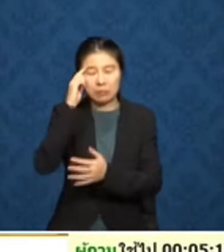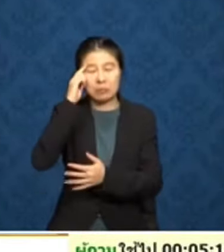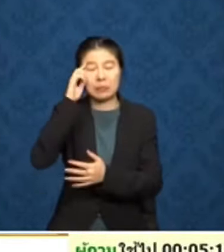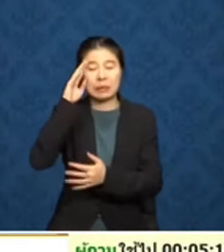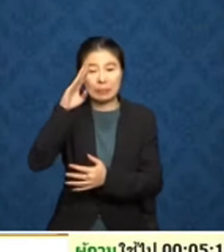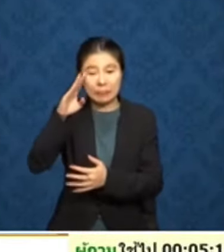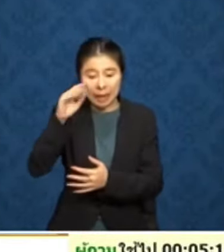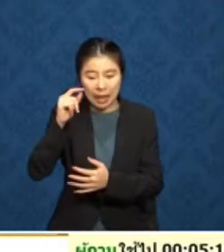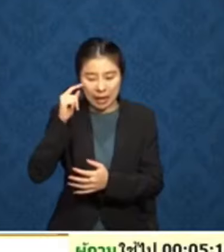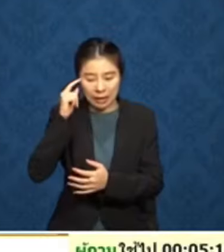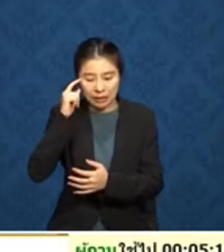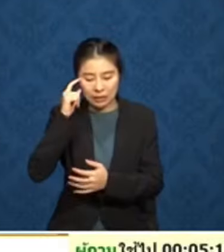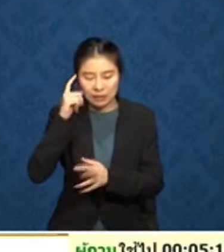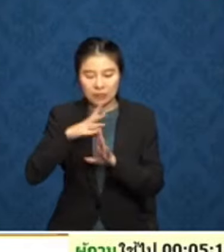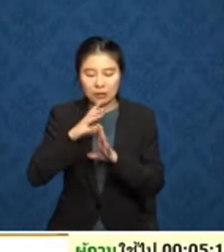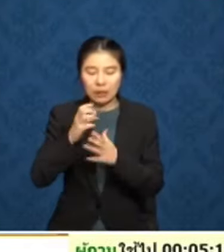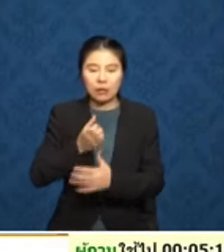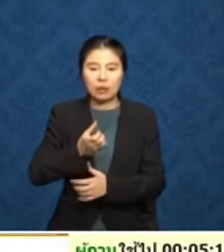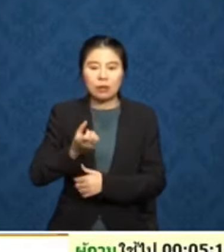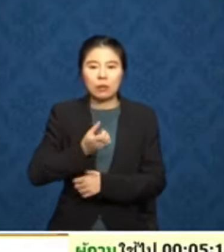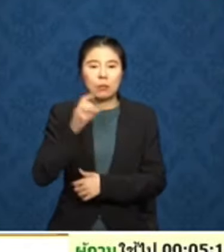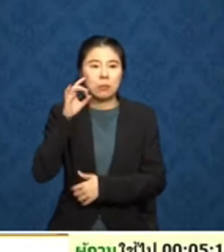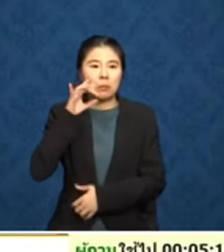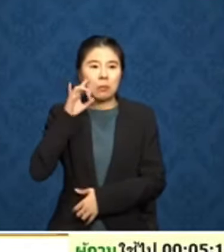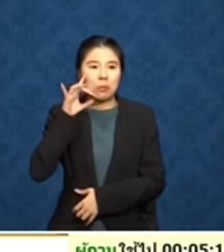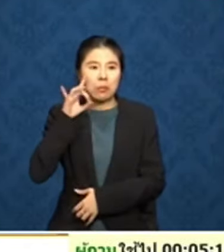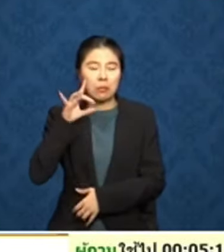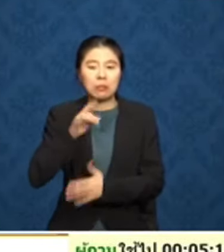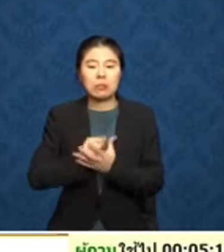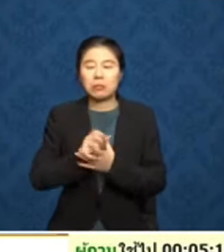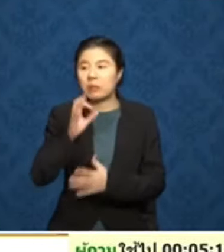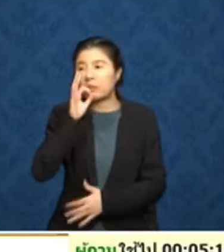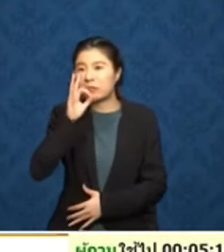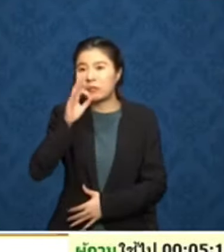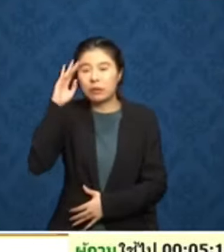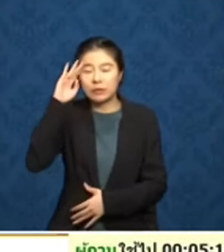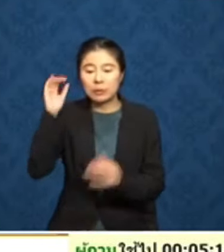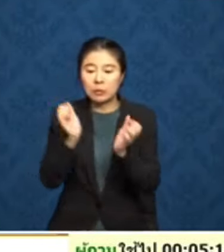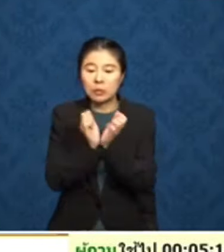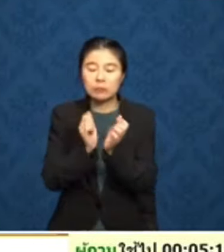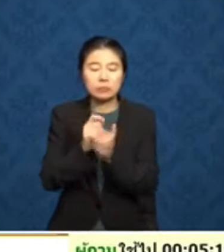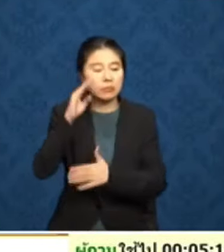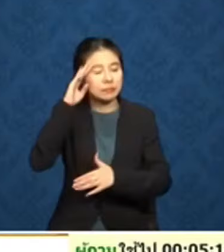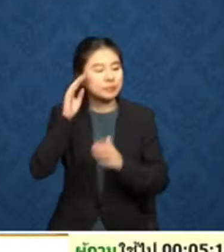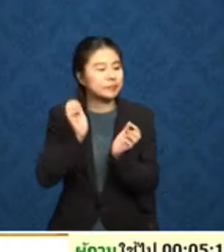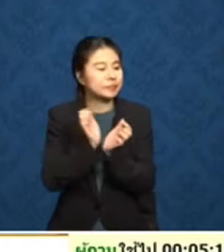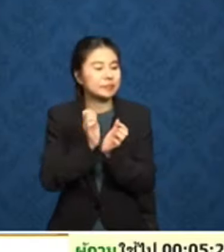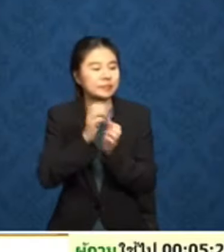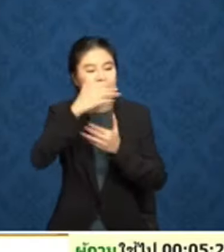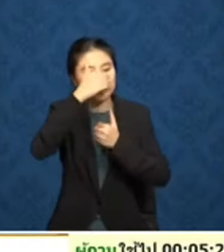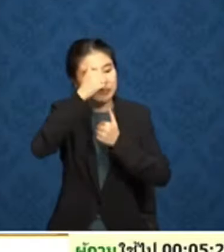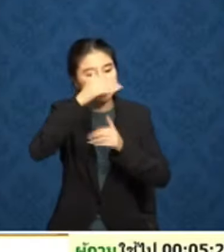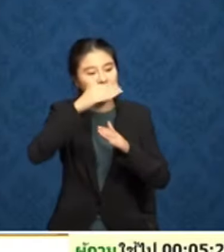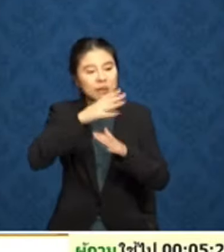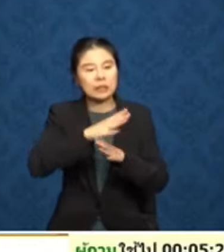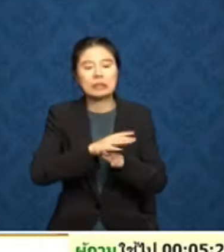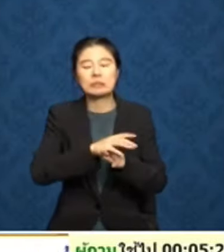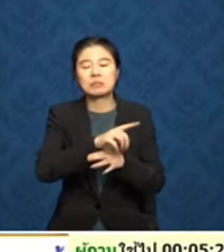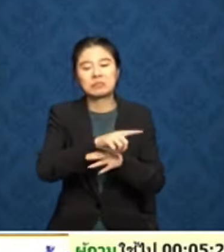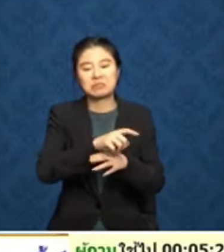นเนี่ยไปแจ้งตำรวจเนี่ยบางทีตำรวจบอกว่าไม่สามารถที่จะจัดการอะไรได้เพราะว่าเรื่องราวมันยังไม่ได้เกิดขึ้นน